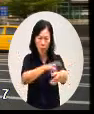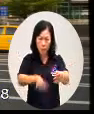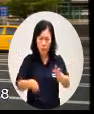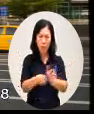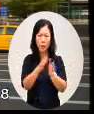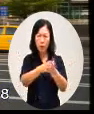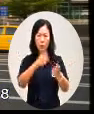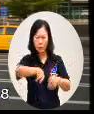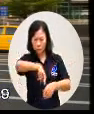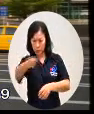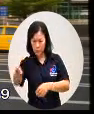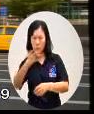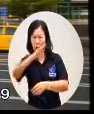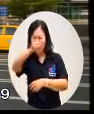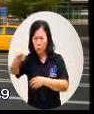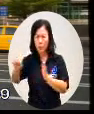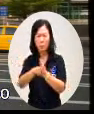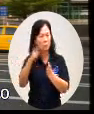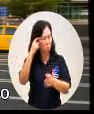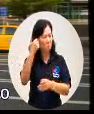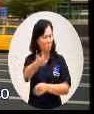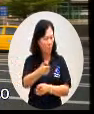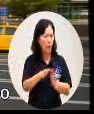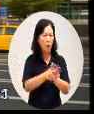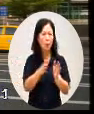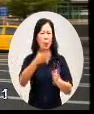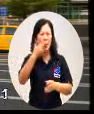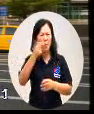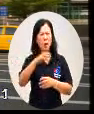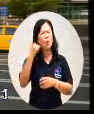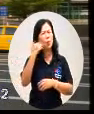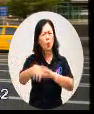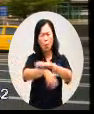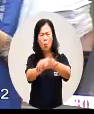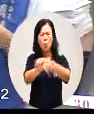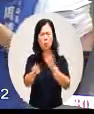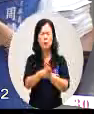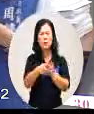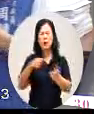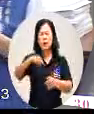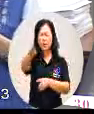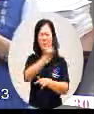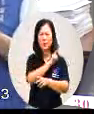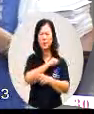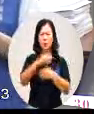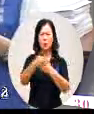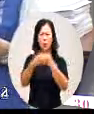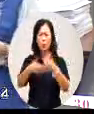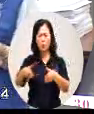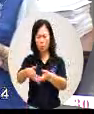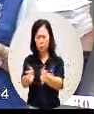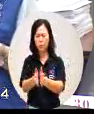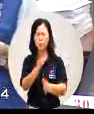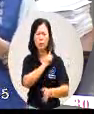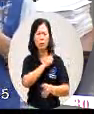这半边山，安尼咪真好。你啊，空空跟你讲啊，你管恁反正恁下恁交通局、交通部啊，恁高铁公司的跟